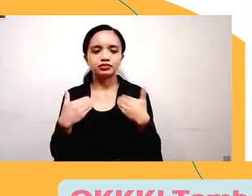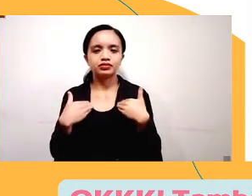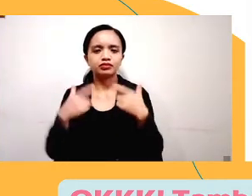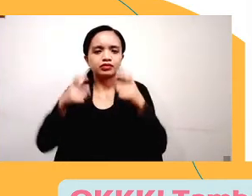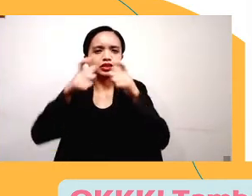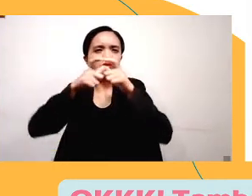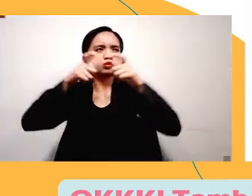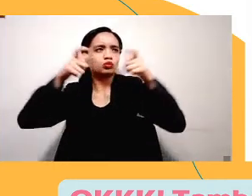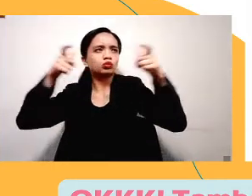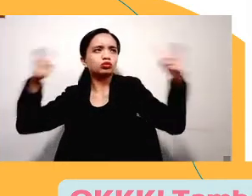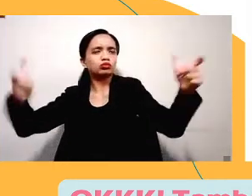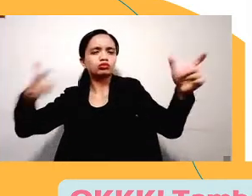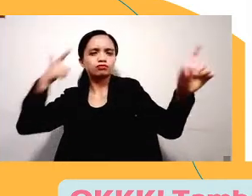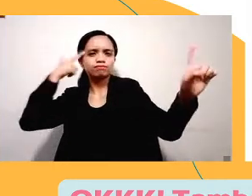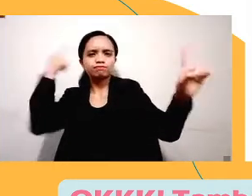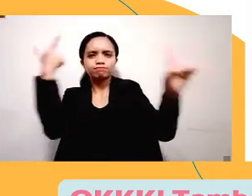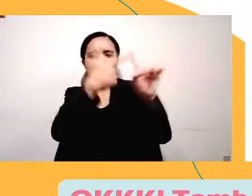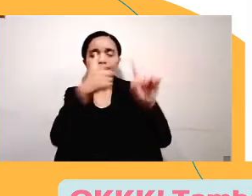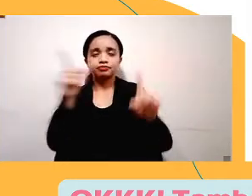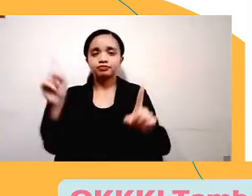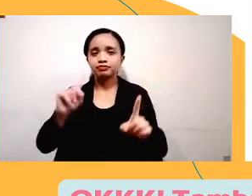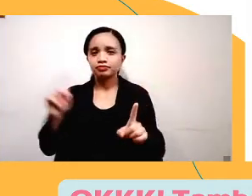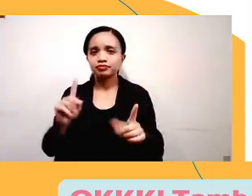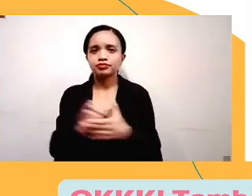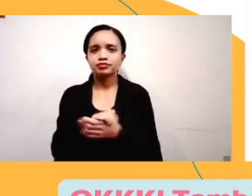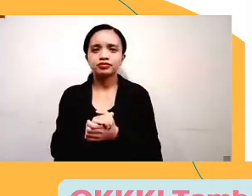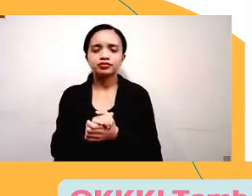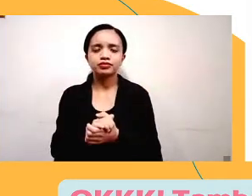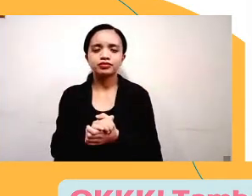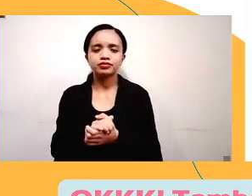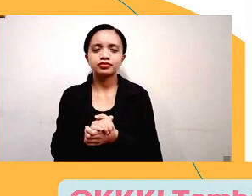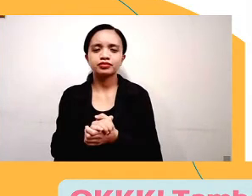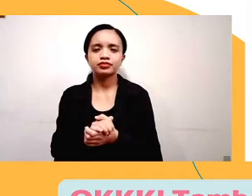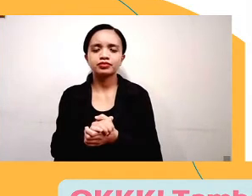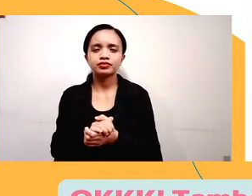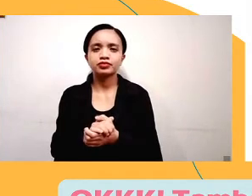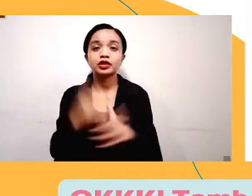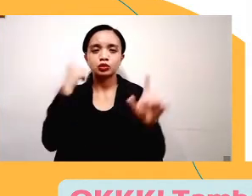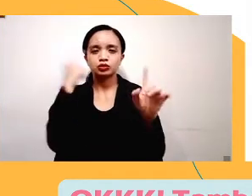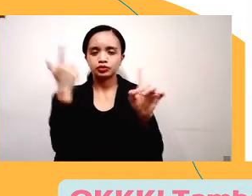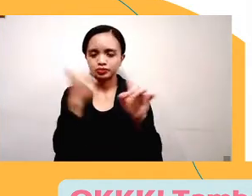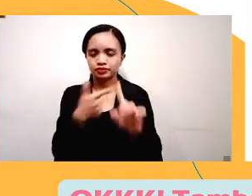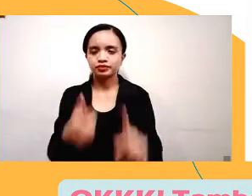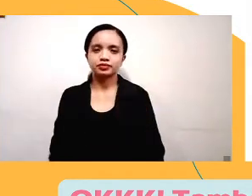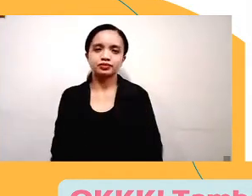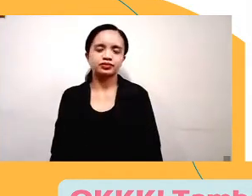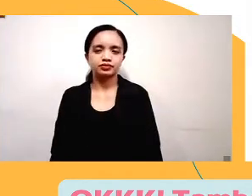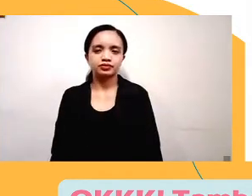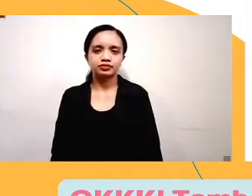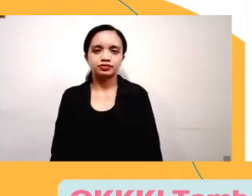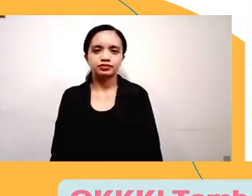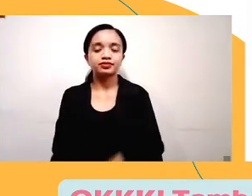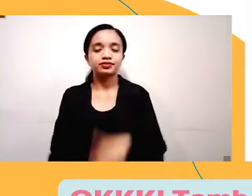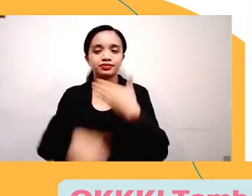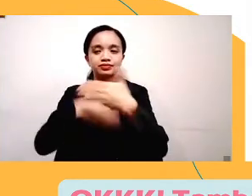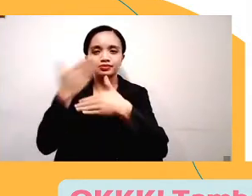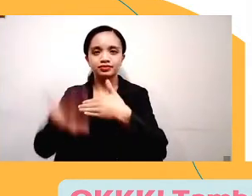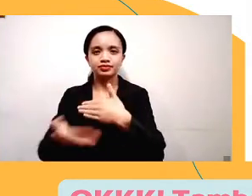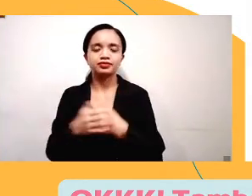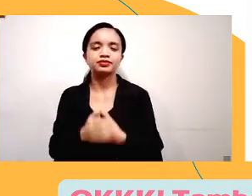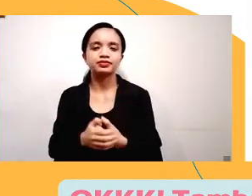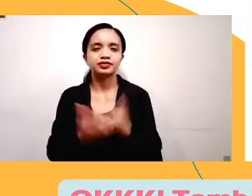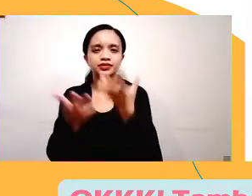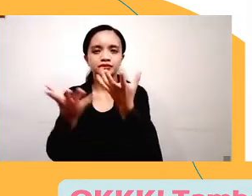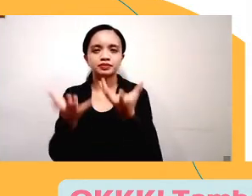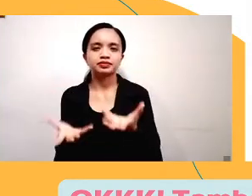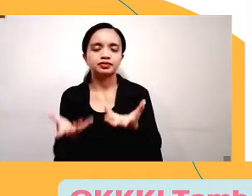nagsimula din talaga yan sa smaller goals, di ba? So, ayan. Ayan, sabi ni John, gusto ko itong sagot niya, maganda